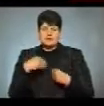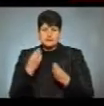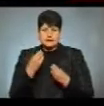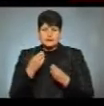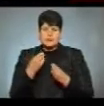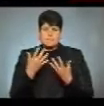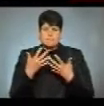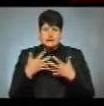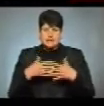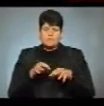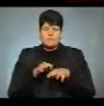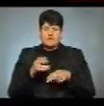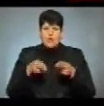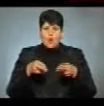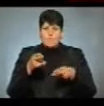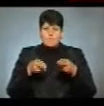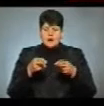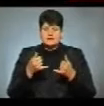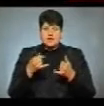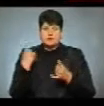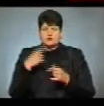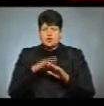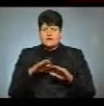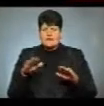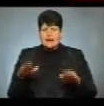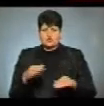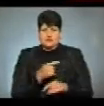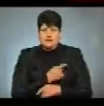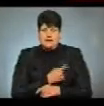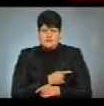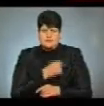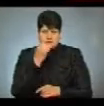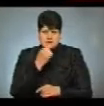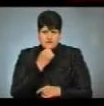операції вартістю $2000 для обласної дитячої лікарні. Саме завдяки